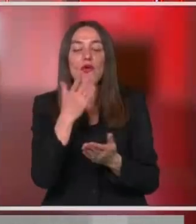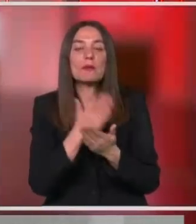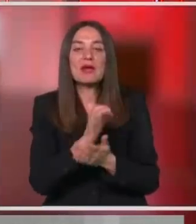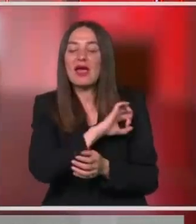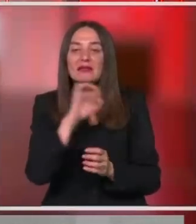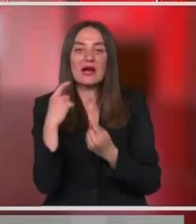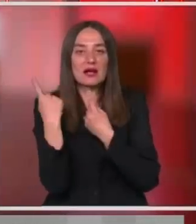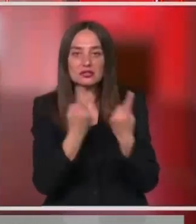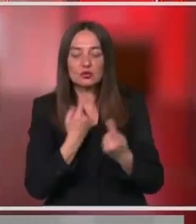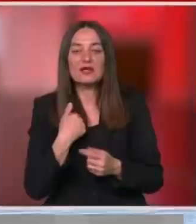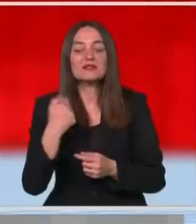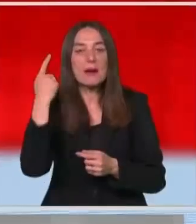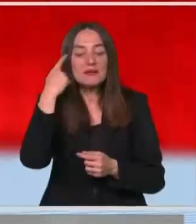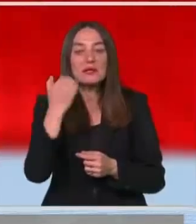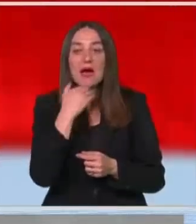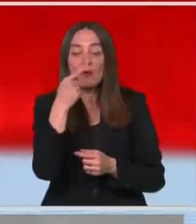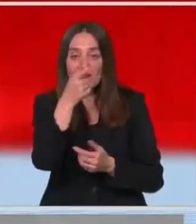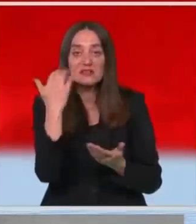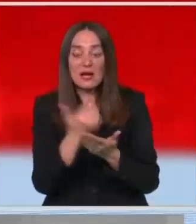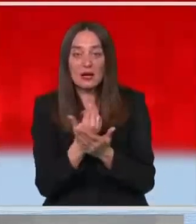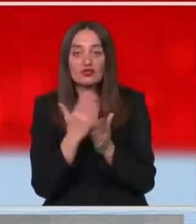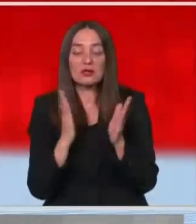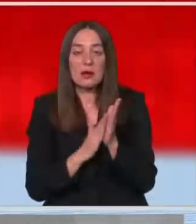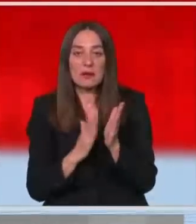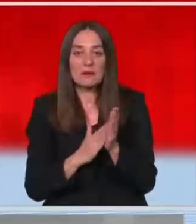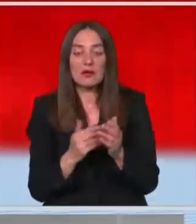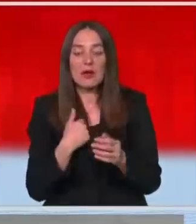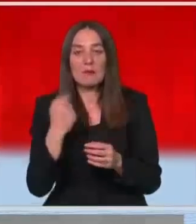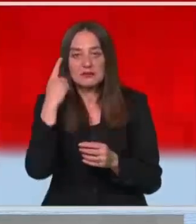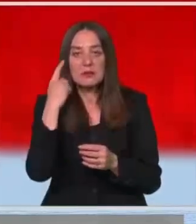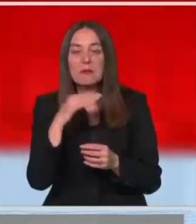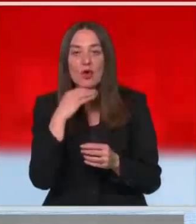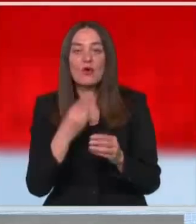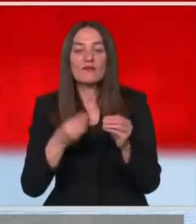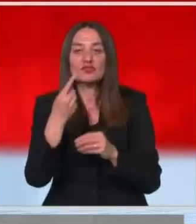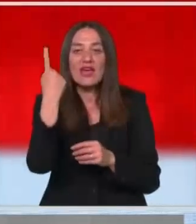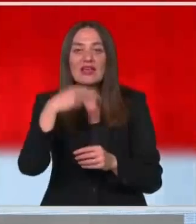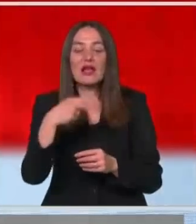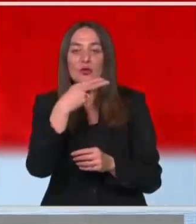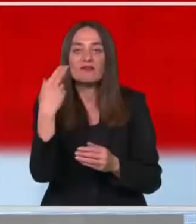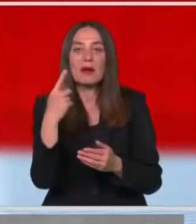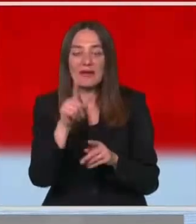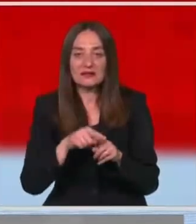idealna situacija i mislim da ako vi zarađujete, recimo, nadam se zarađujete mnogo više, 1000 evra mesečno